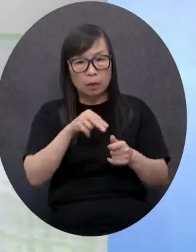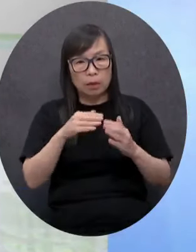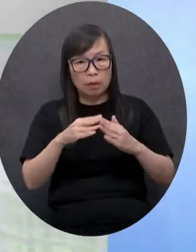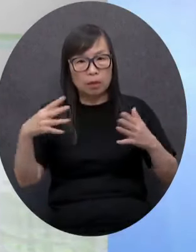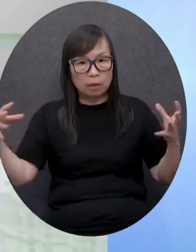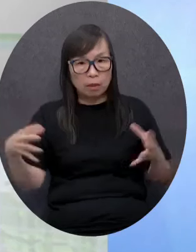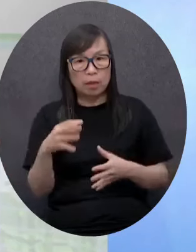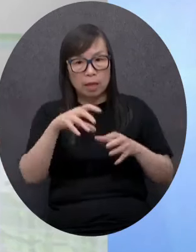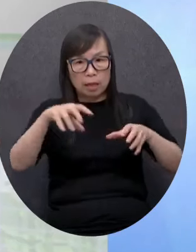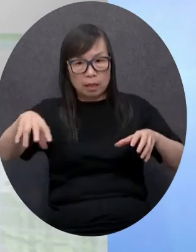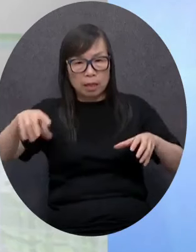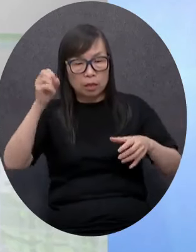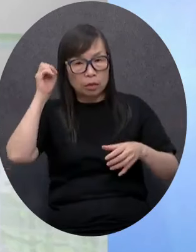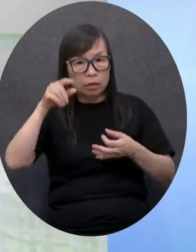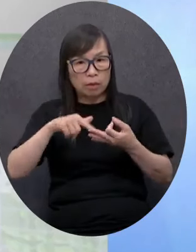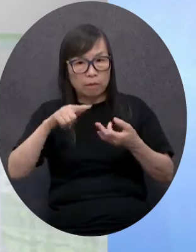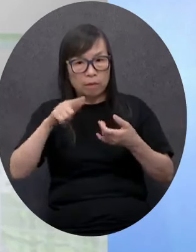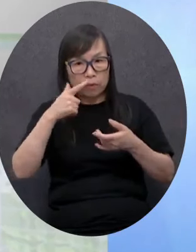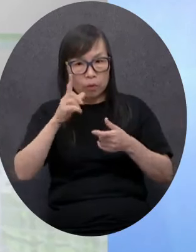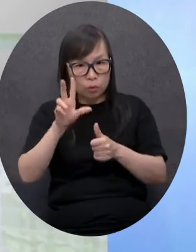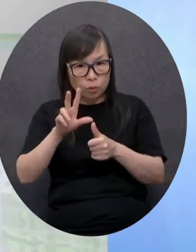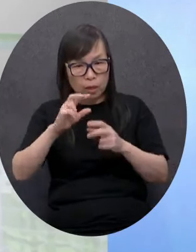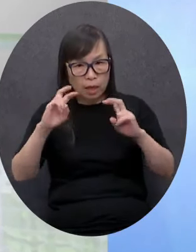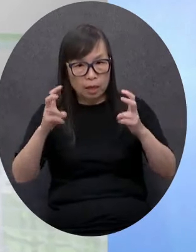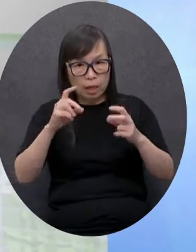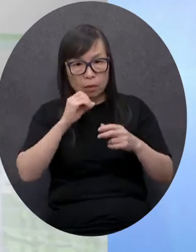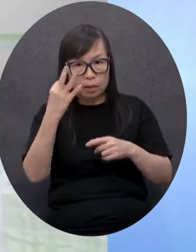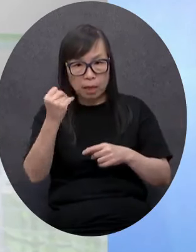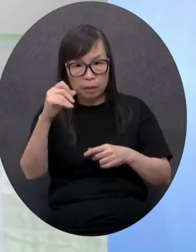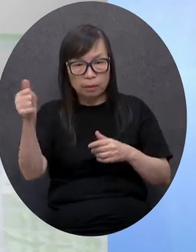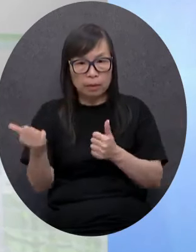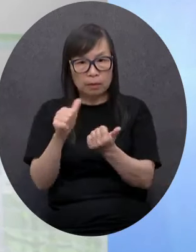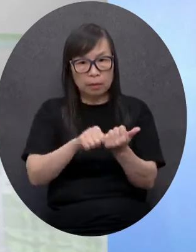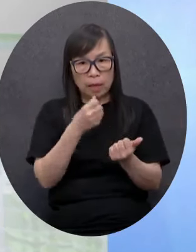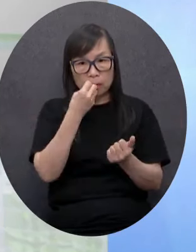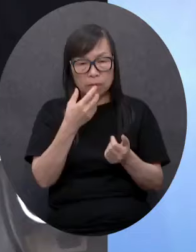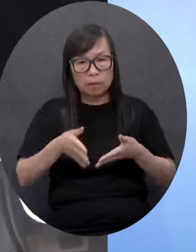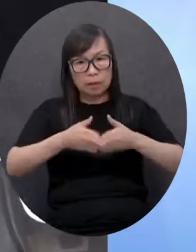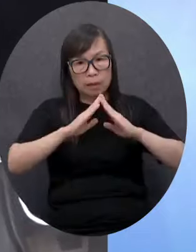的省市级创新企业主体当中，有30%依托港资企业。